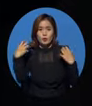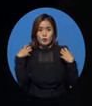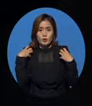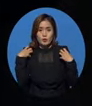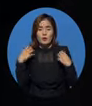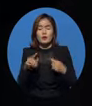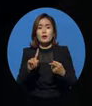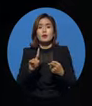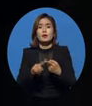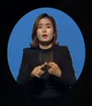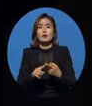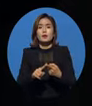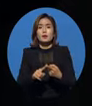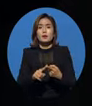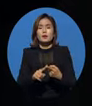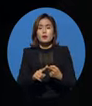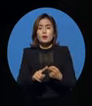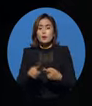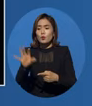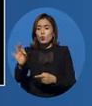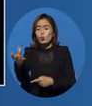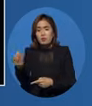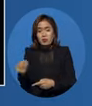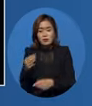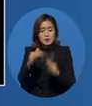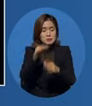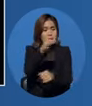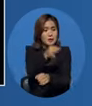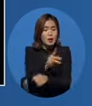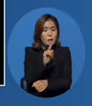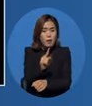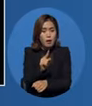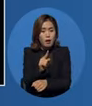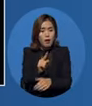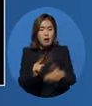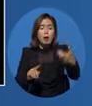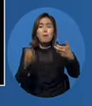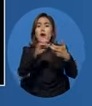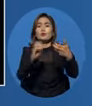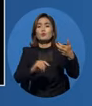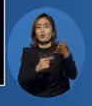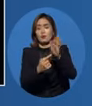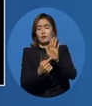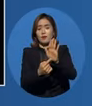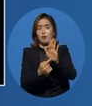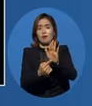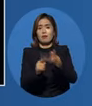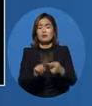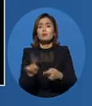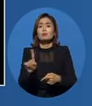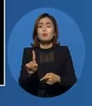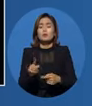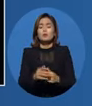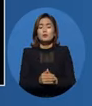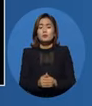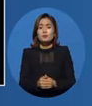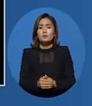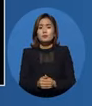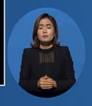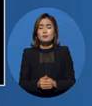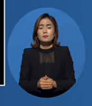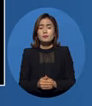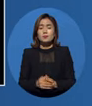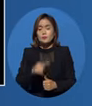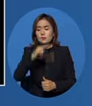깊이와 일대 빚내서 집 사라 이렇게 했을 때가 80% 까지 했던 겁니다 그것은 그렇게 해서 빛을